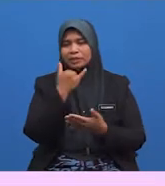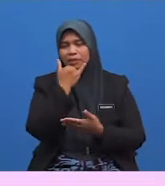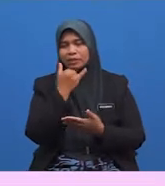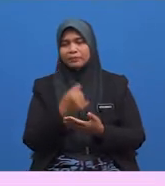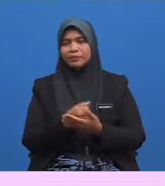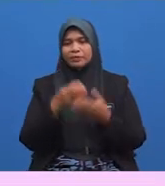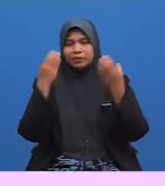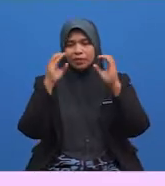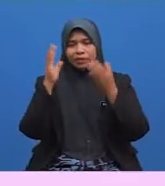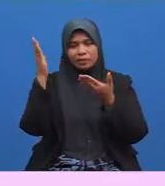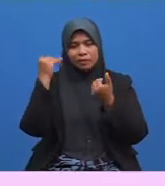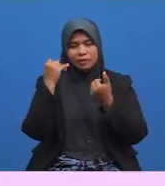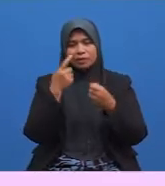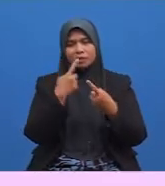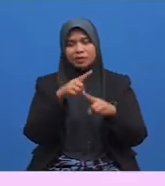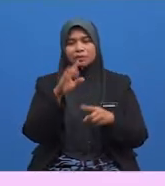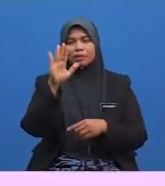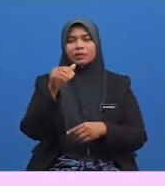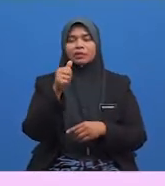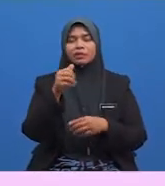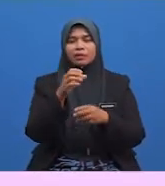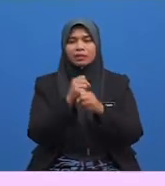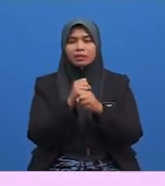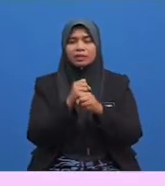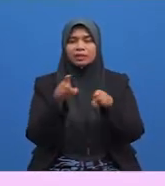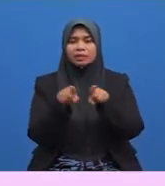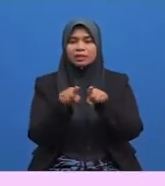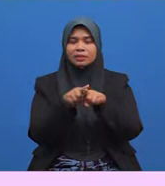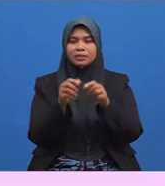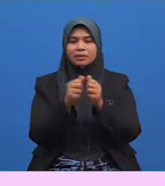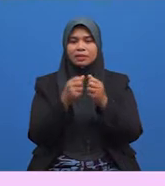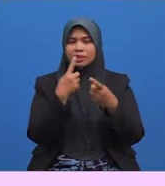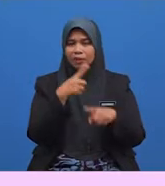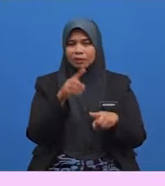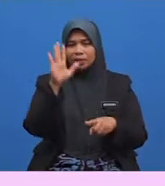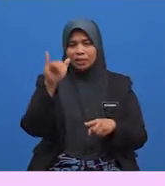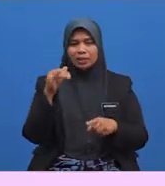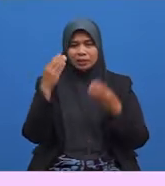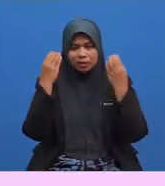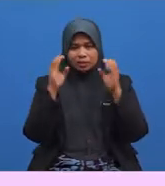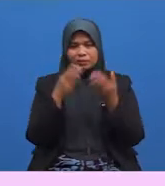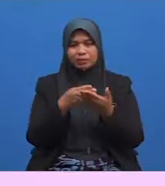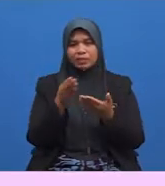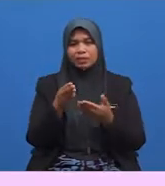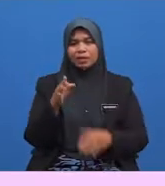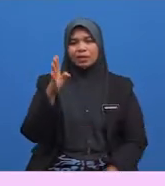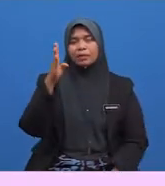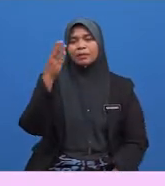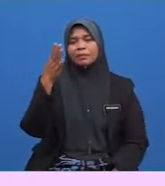harap jawapan yang anda perolehi sama dengan jawapan cikgu, iaitu